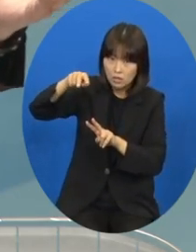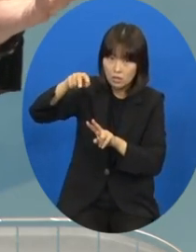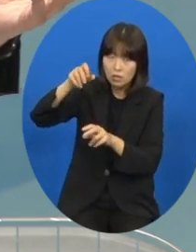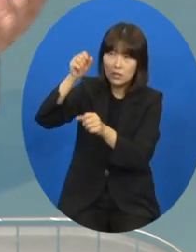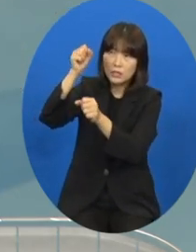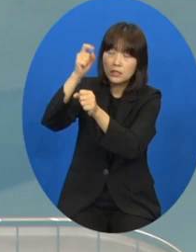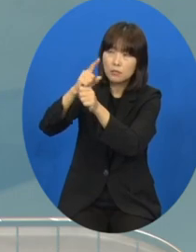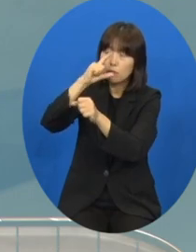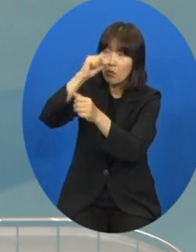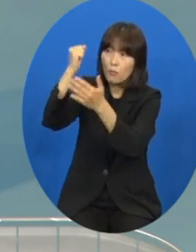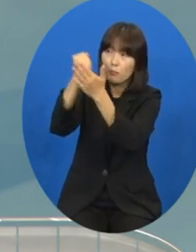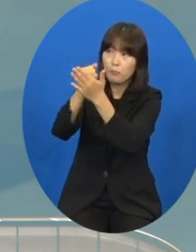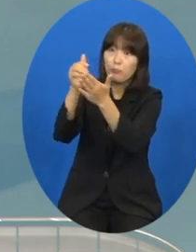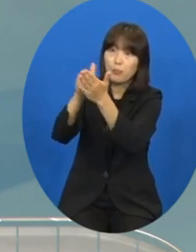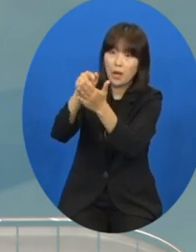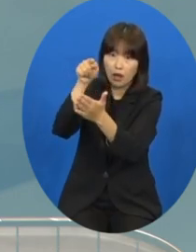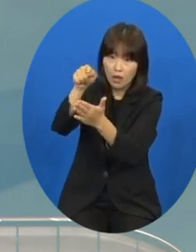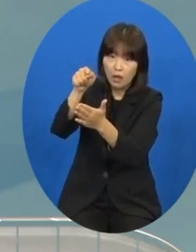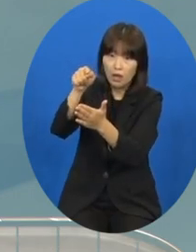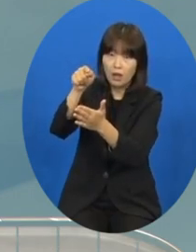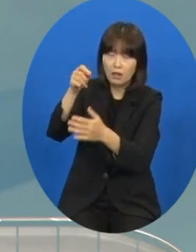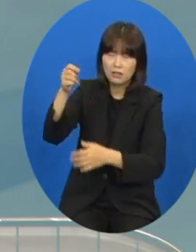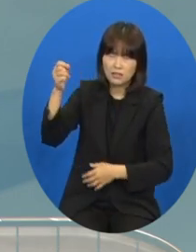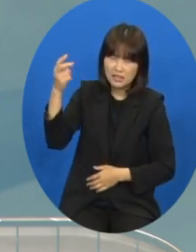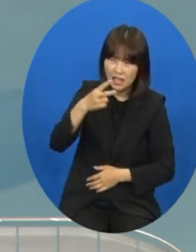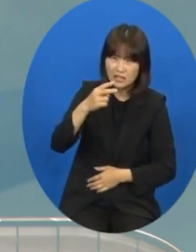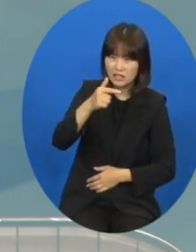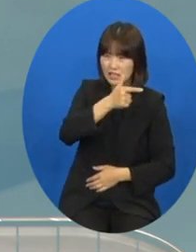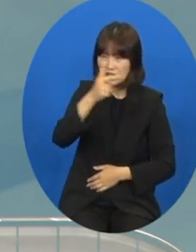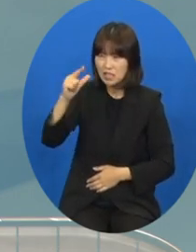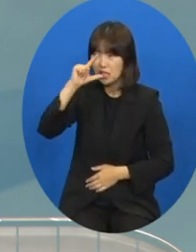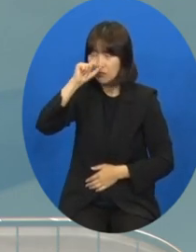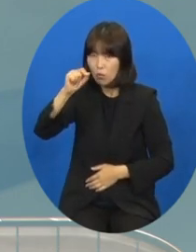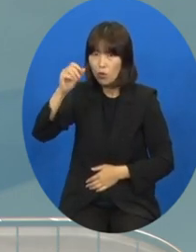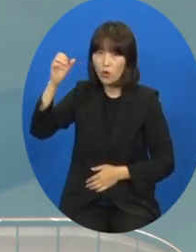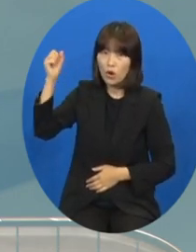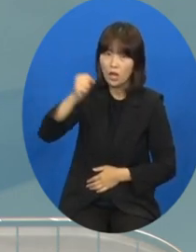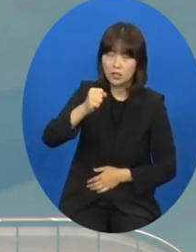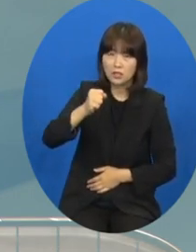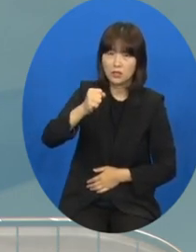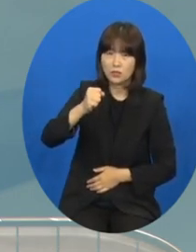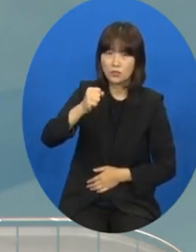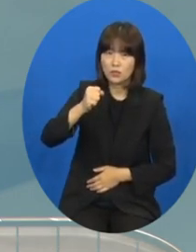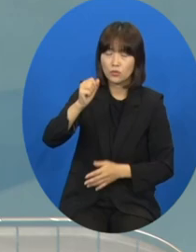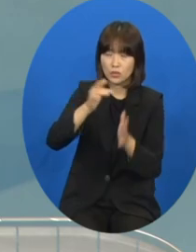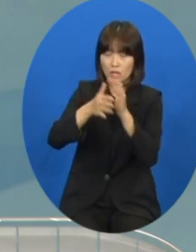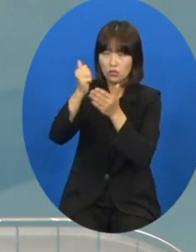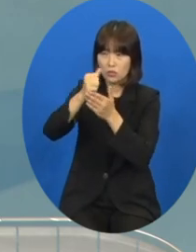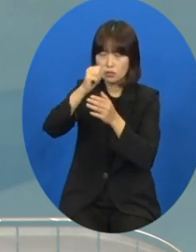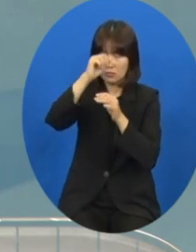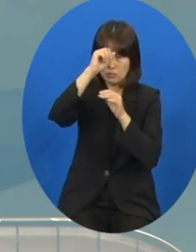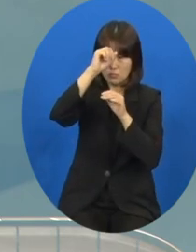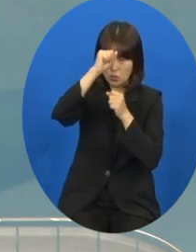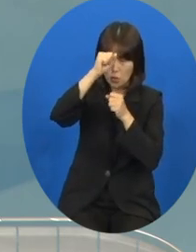계신 예수님에게 큰 대못을 들고 다시 예수님의 손과 발에 못을 박는